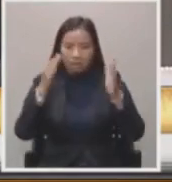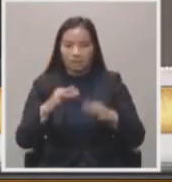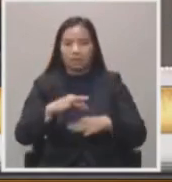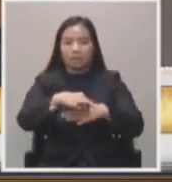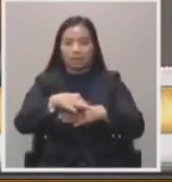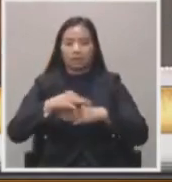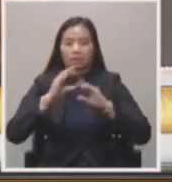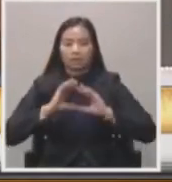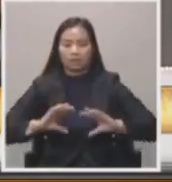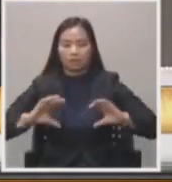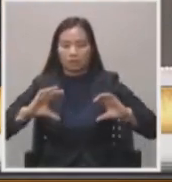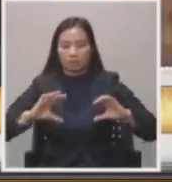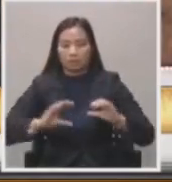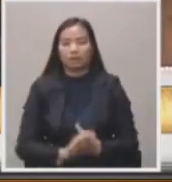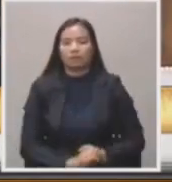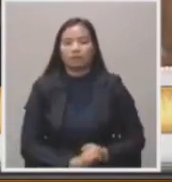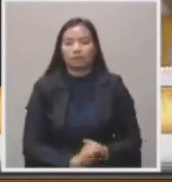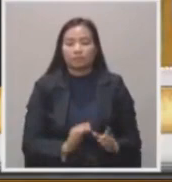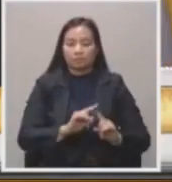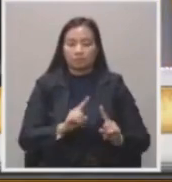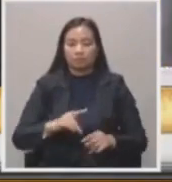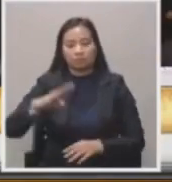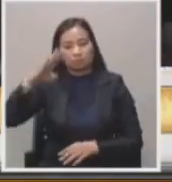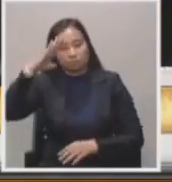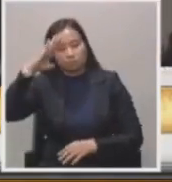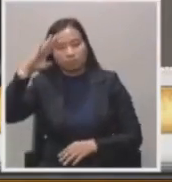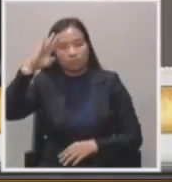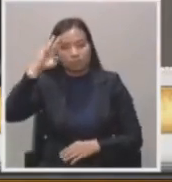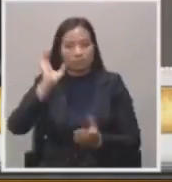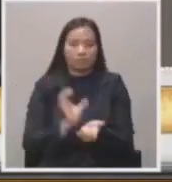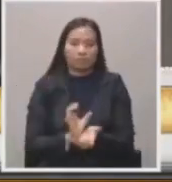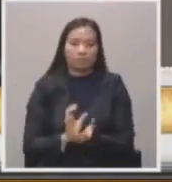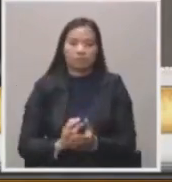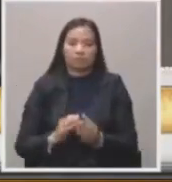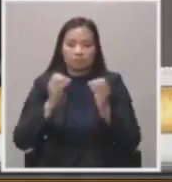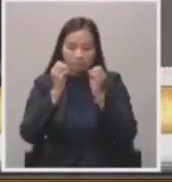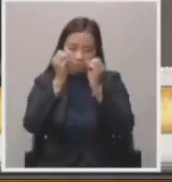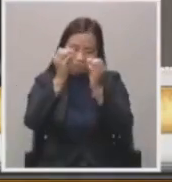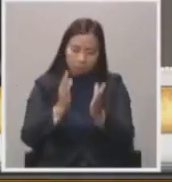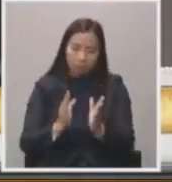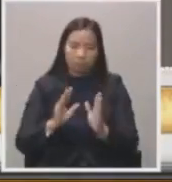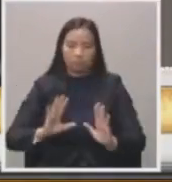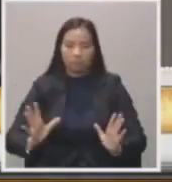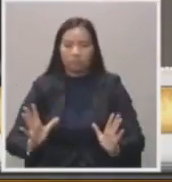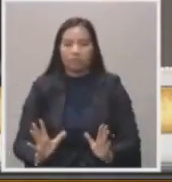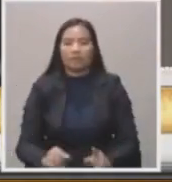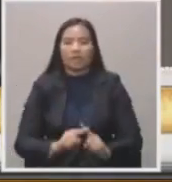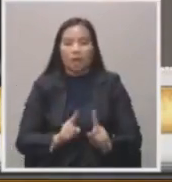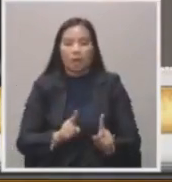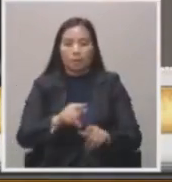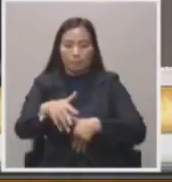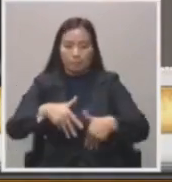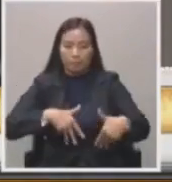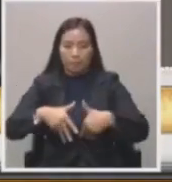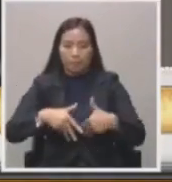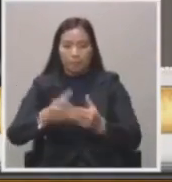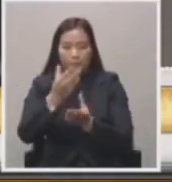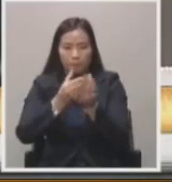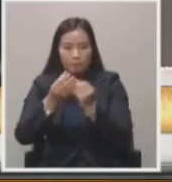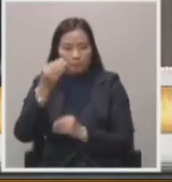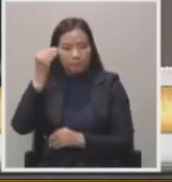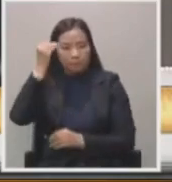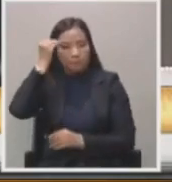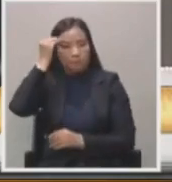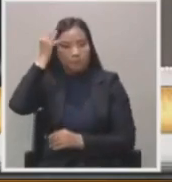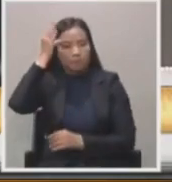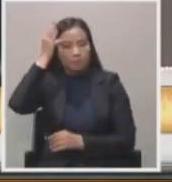ตำแหน่งราชการในระดับสูงไม่เคยเป็นทหารไม่เคยเป็นตำรวจไม่เป็นอะไรแต่เขาเป็นประชาชนคนหนึ่งที่มีความรู้ความสาม